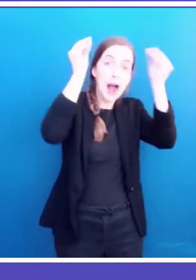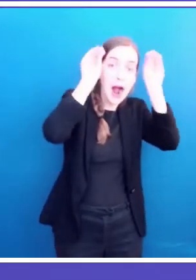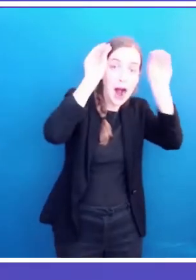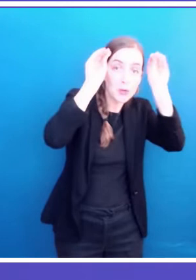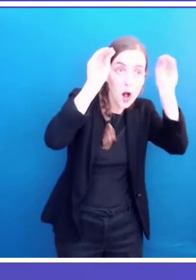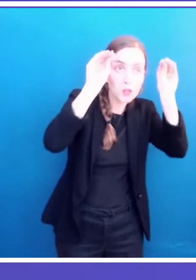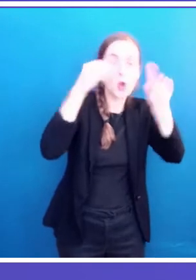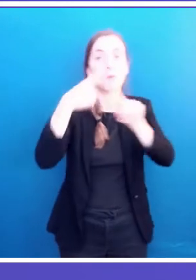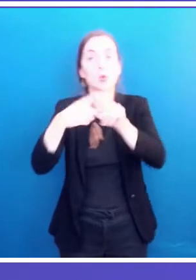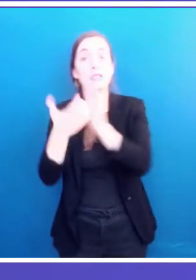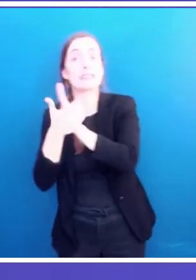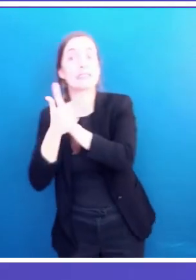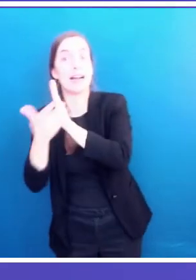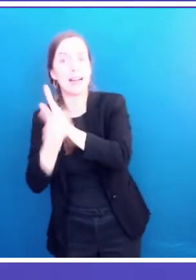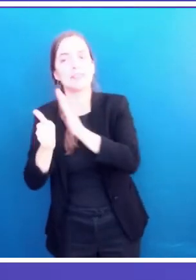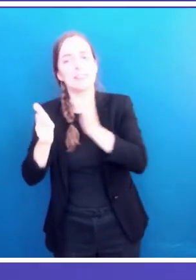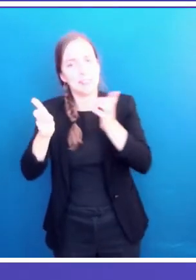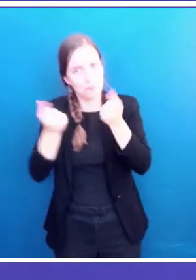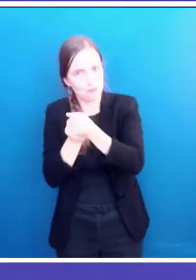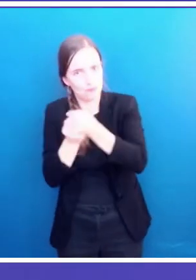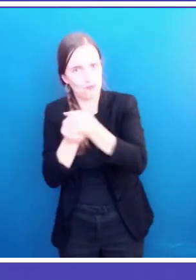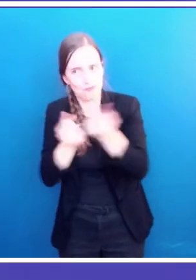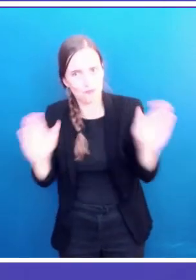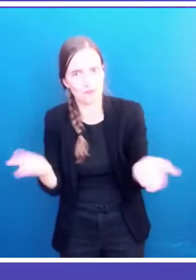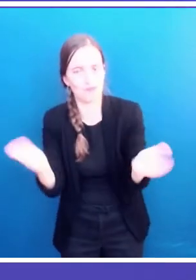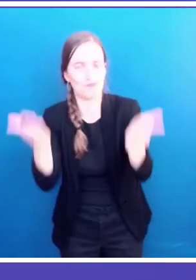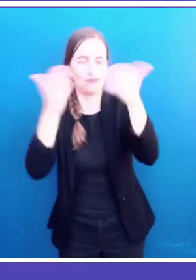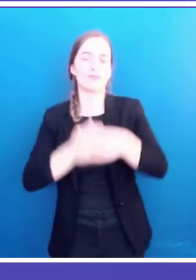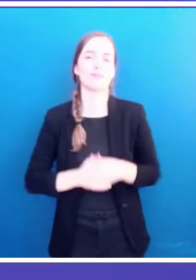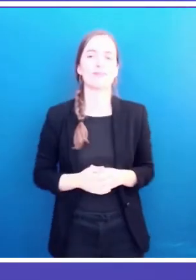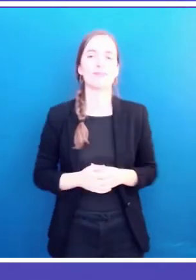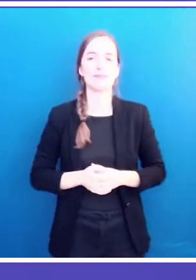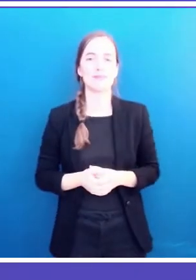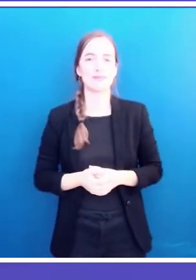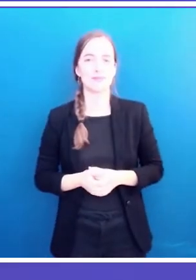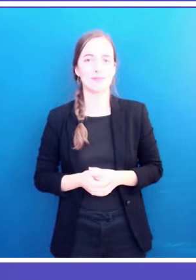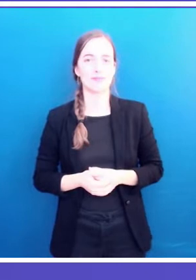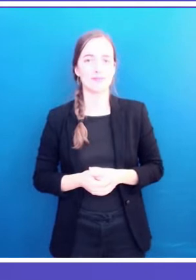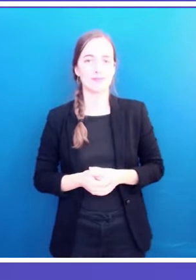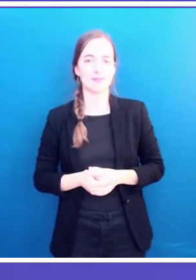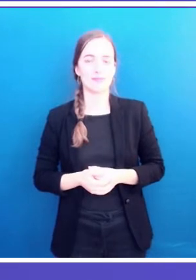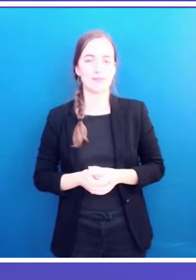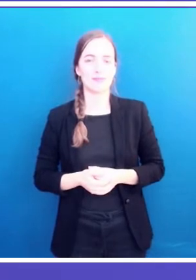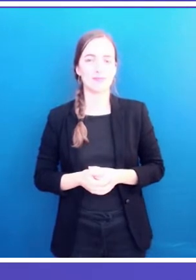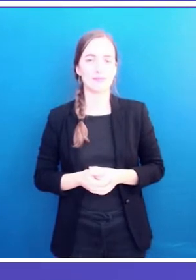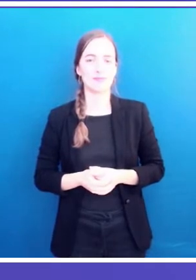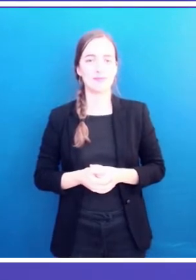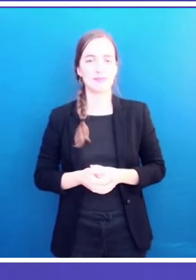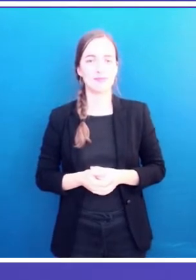أيضا لقد عملنا وتعاوننا مع مؤسسات أخرى من أجل تطبيق هذه البرامج